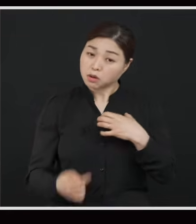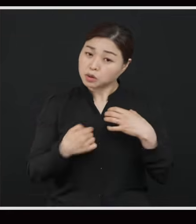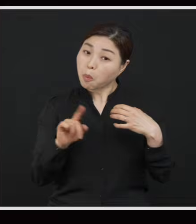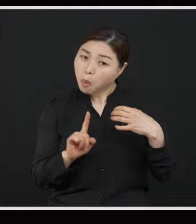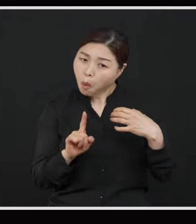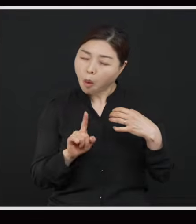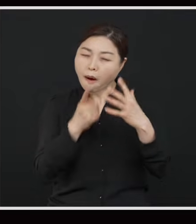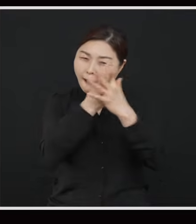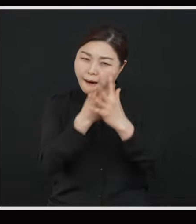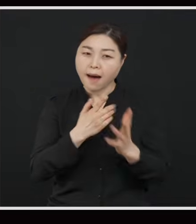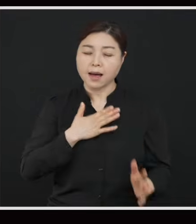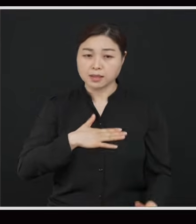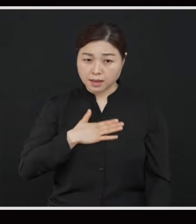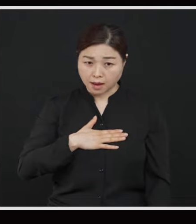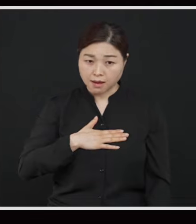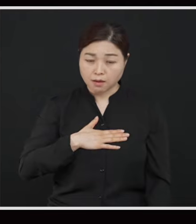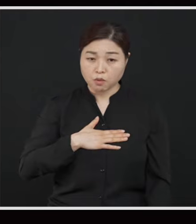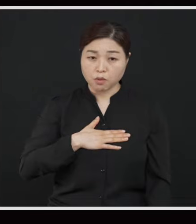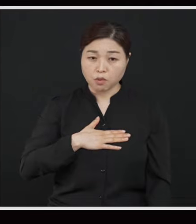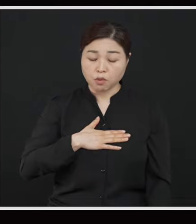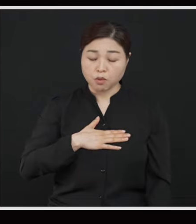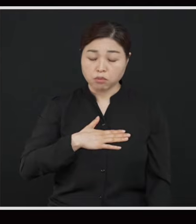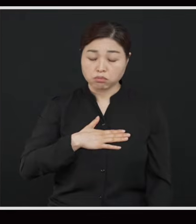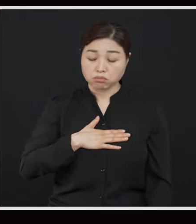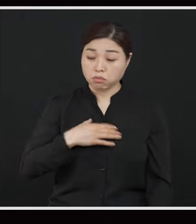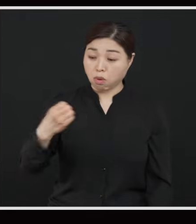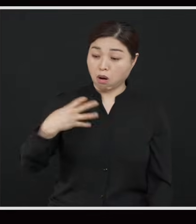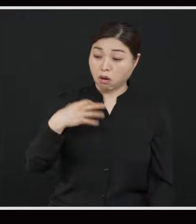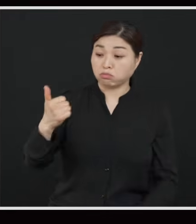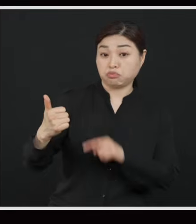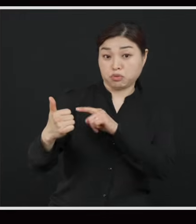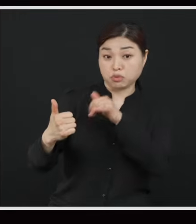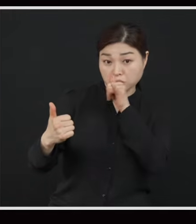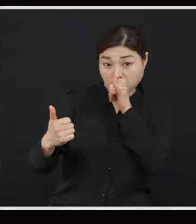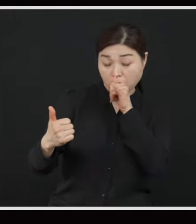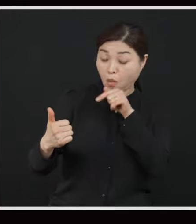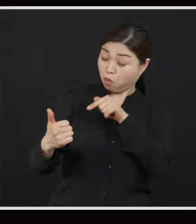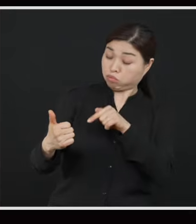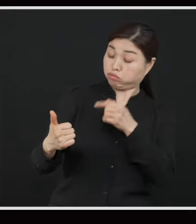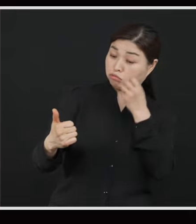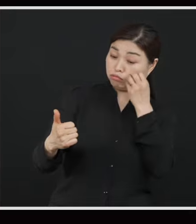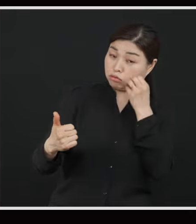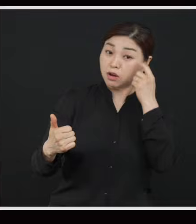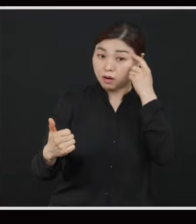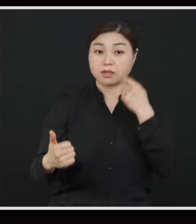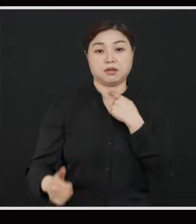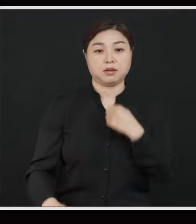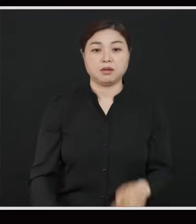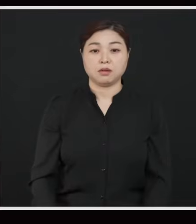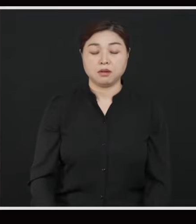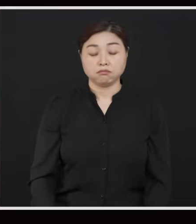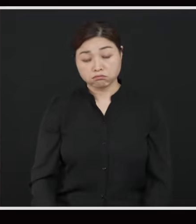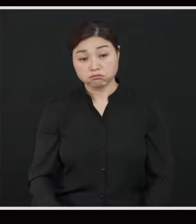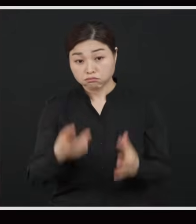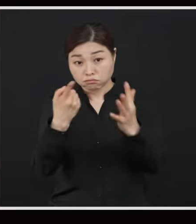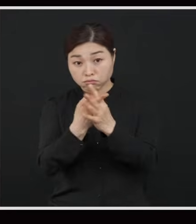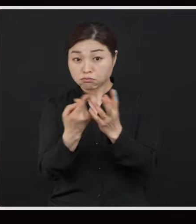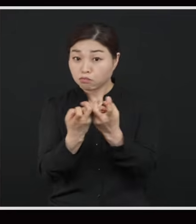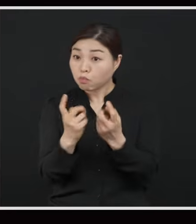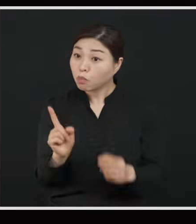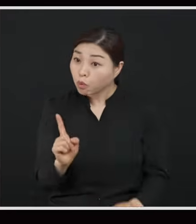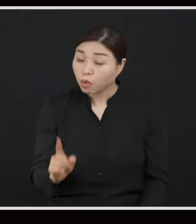경우 그런 얘기를 한 친구가 있어서 제가 신기하게 생각했던 적이 있습니다. 그래서 도대체 어떻게